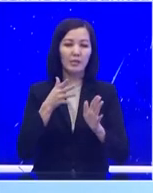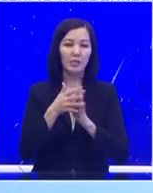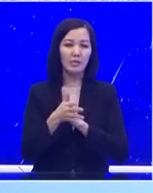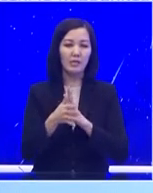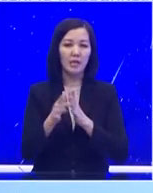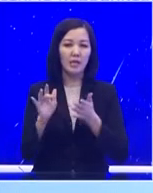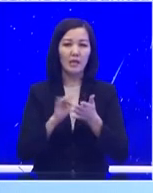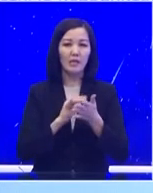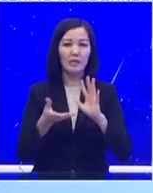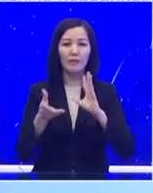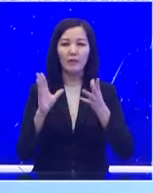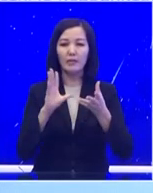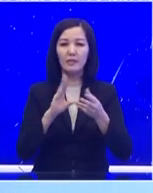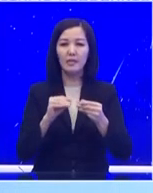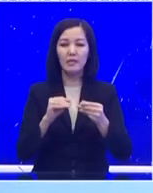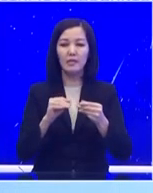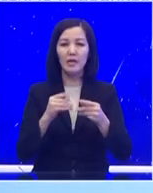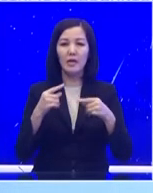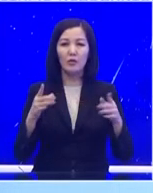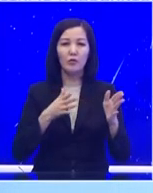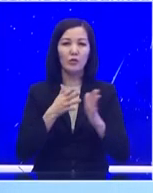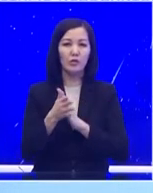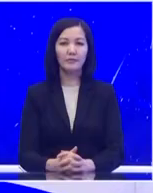зерттеулер және өзге де приоритетті емес шығыстар.